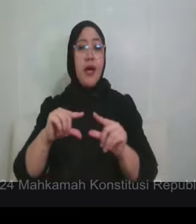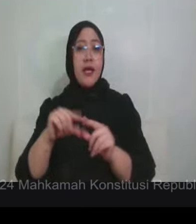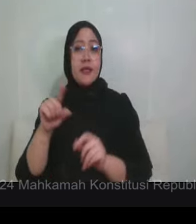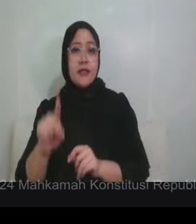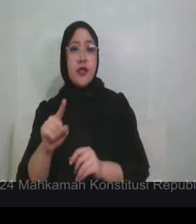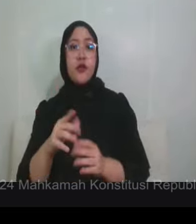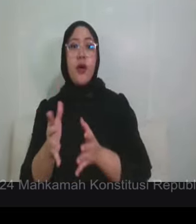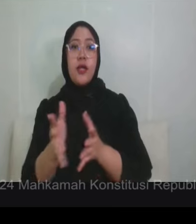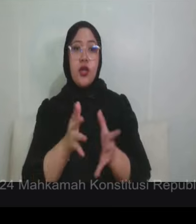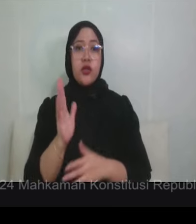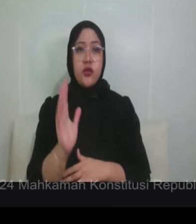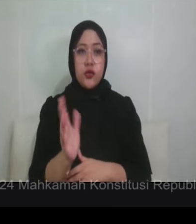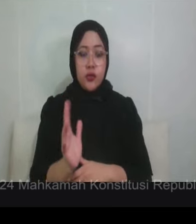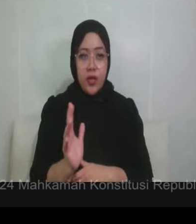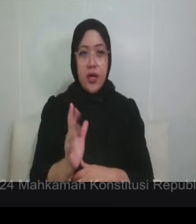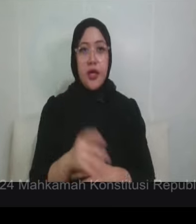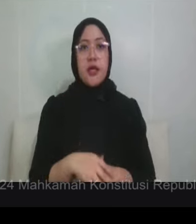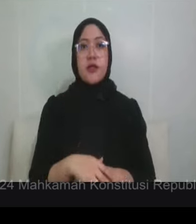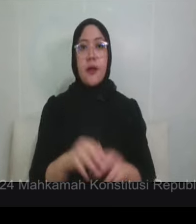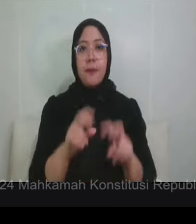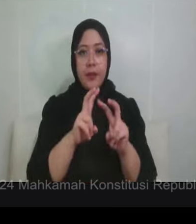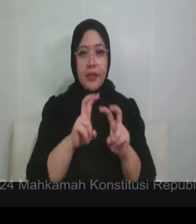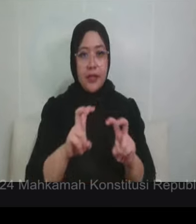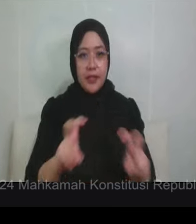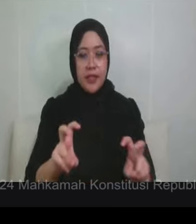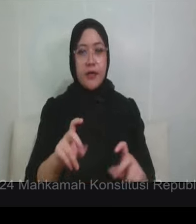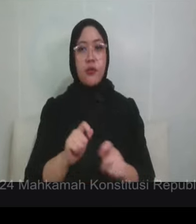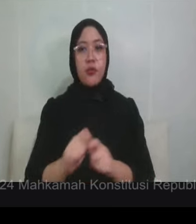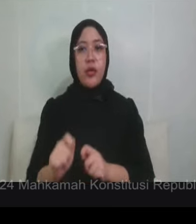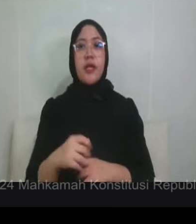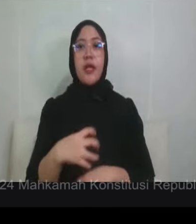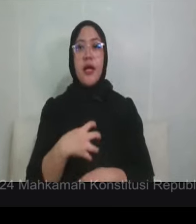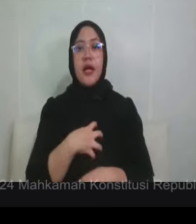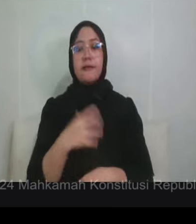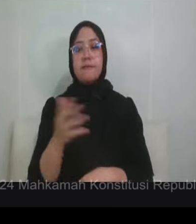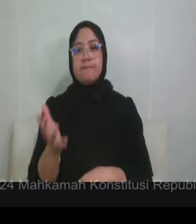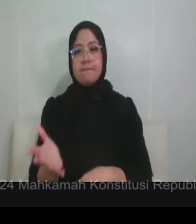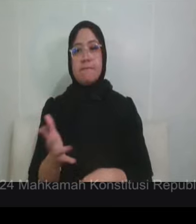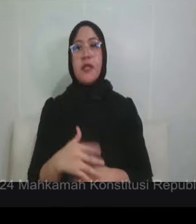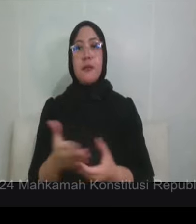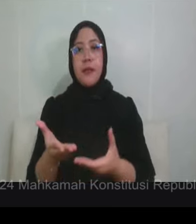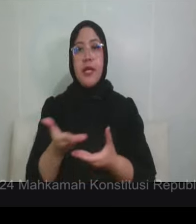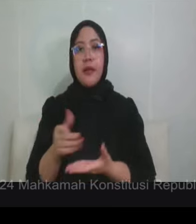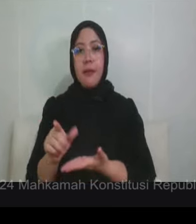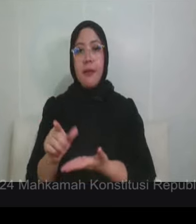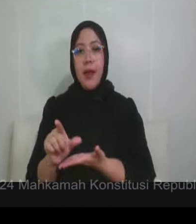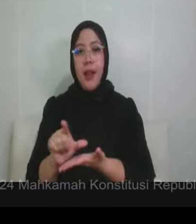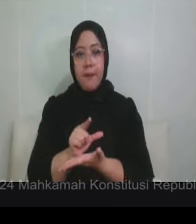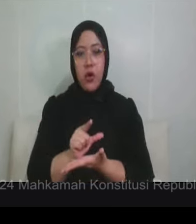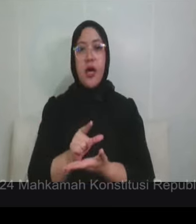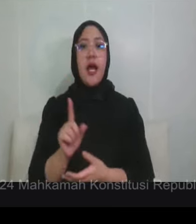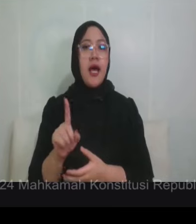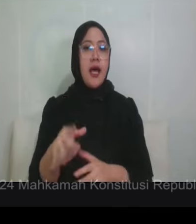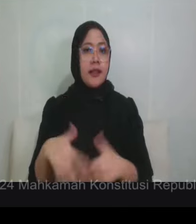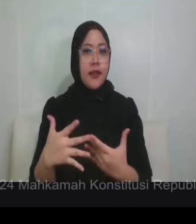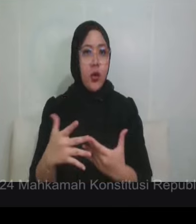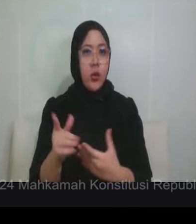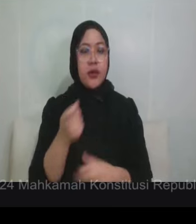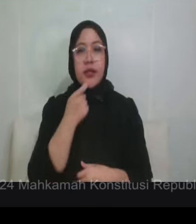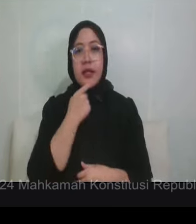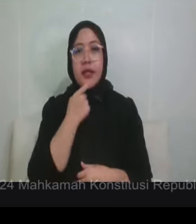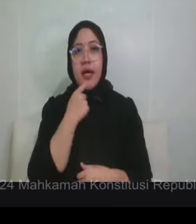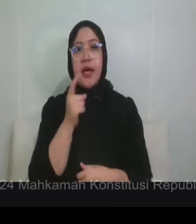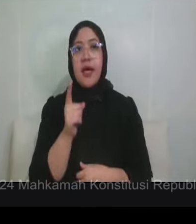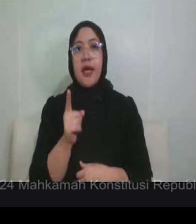penyelidik yang menjadi bagian dari kewenangannya yaitu menerima lapor Laporan atau pengaduan dariorang tentang adanya tindak pidana mencari keterangan dan